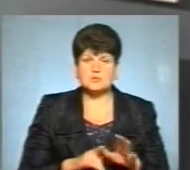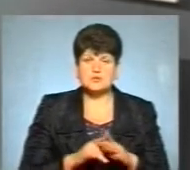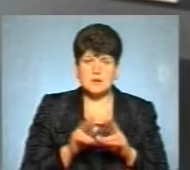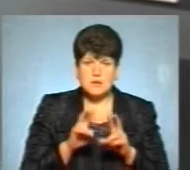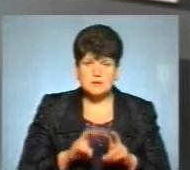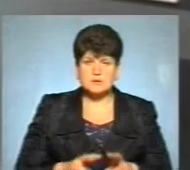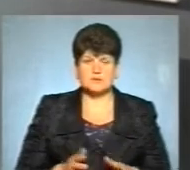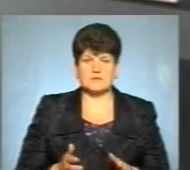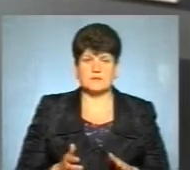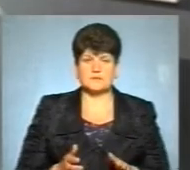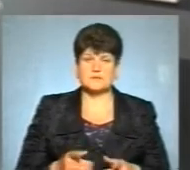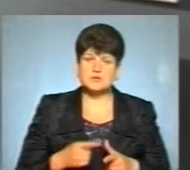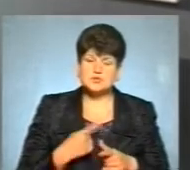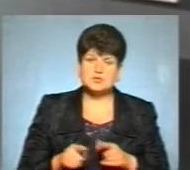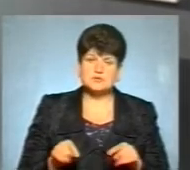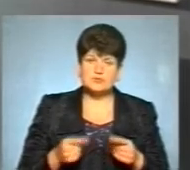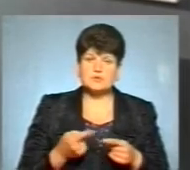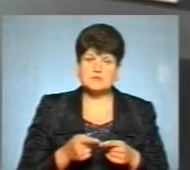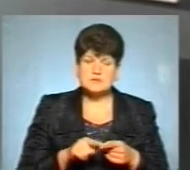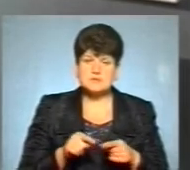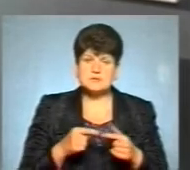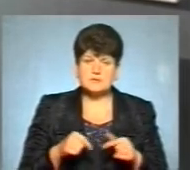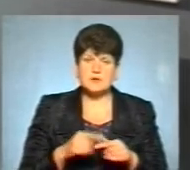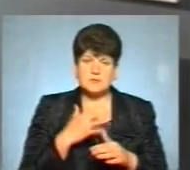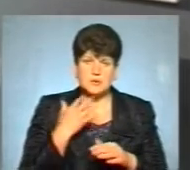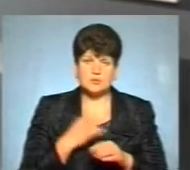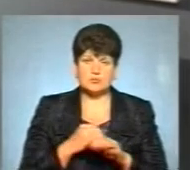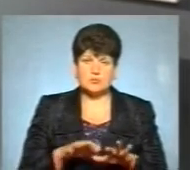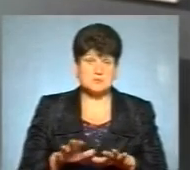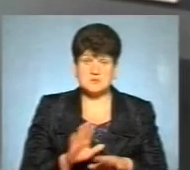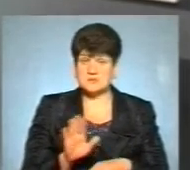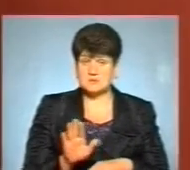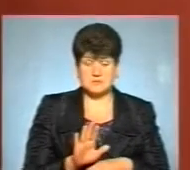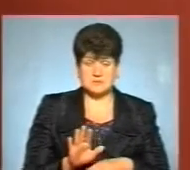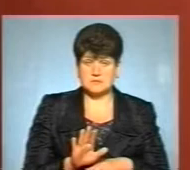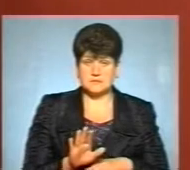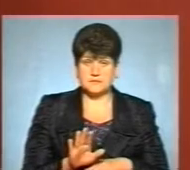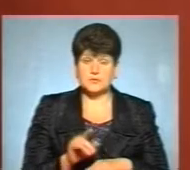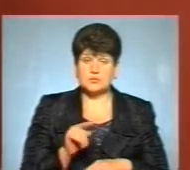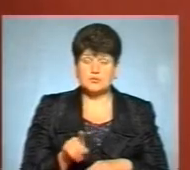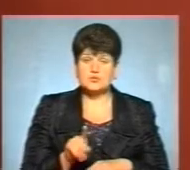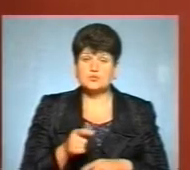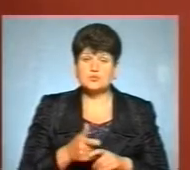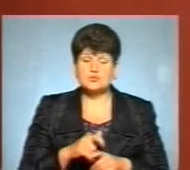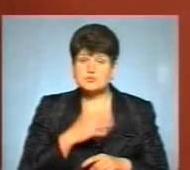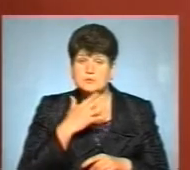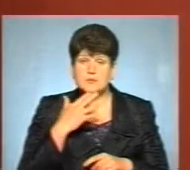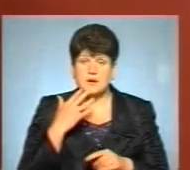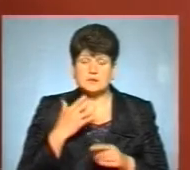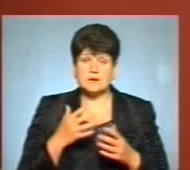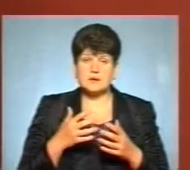аналізувати. Чи створюється в даній сфері багато нових робочих місць? Ні, виявляється. Через те, що дуже багато